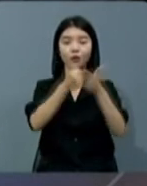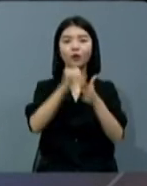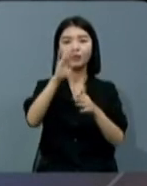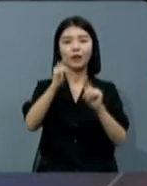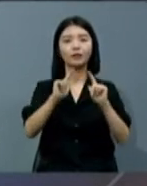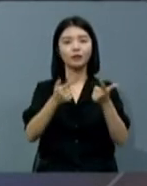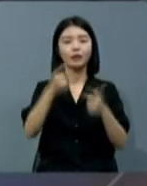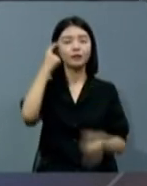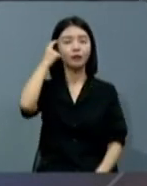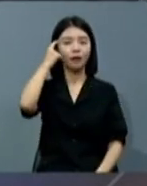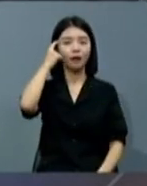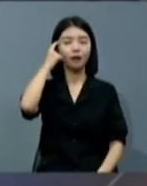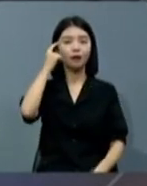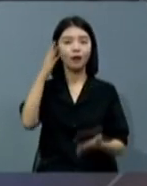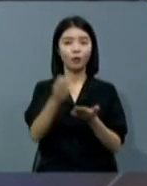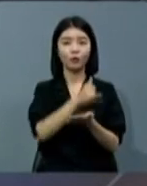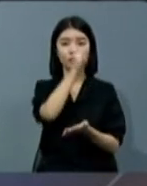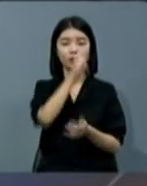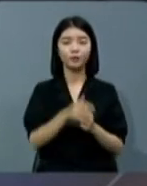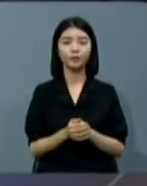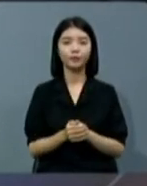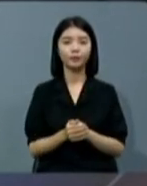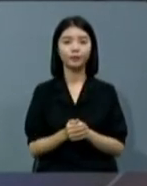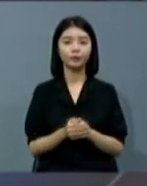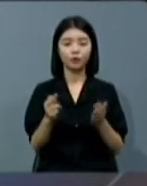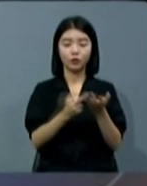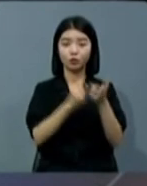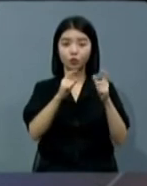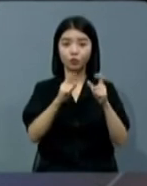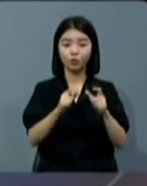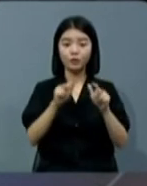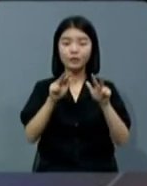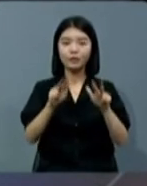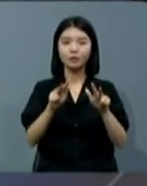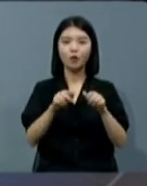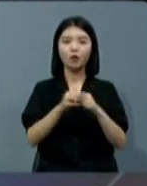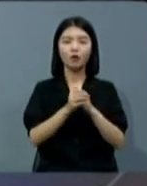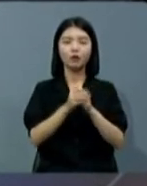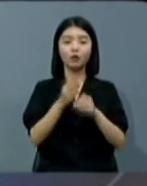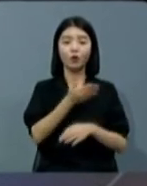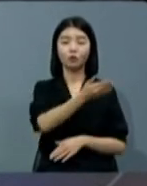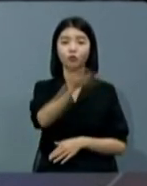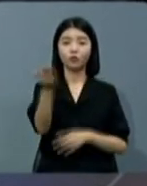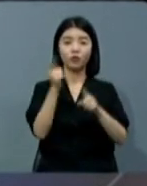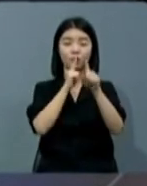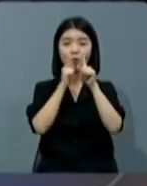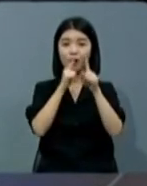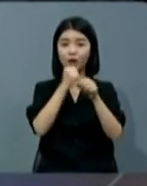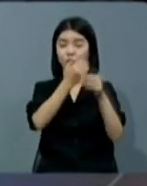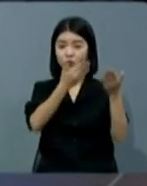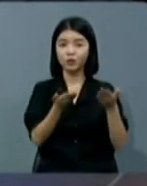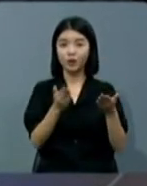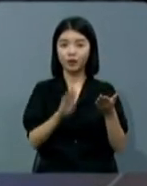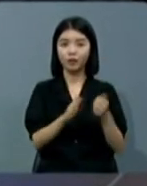않느냐 그런 생각을 갖고 있습니다. 제주도를 여태 이제 여러분들이 말씀하시지만 저는